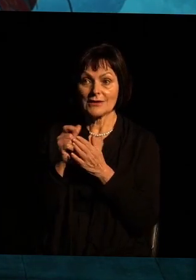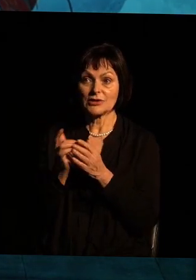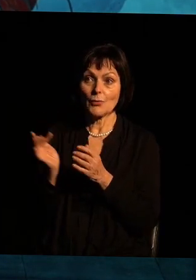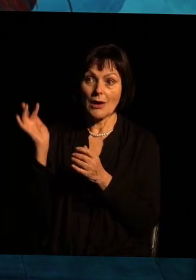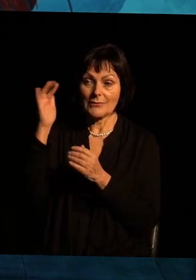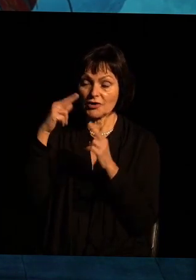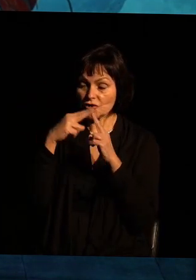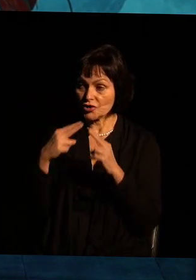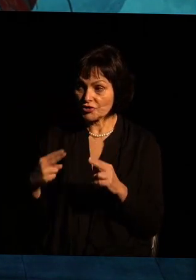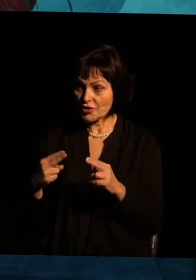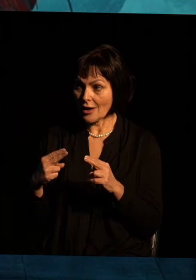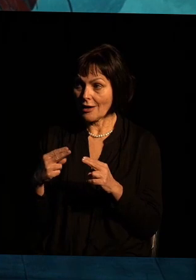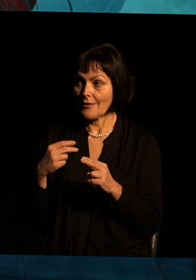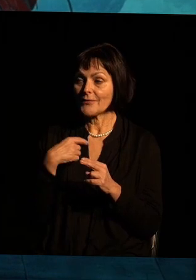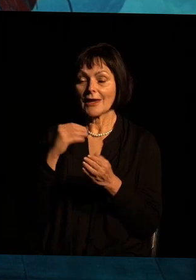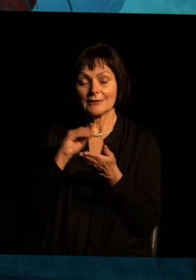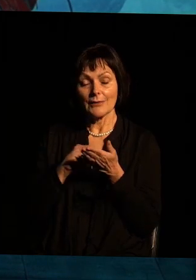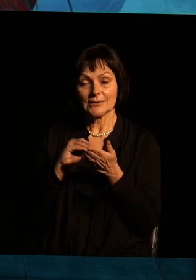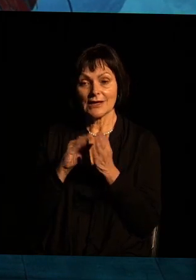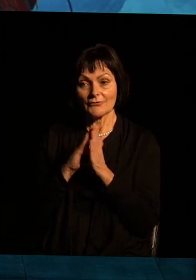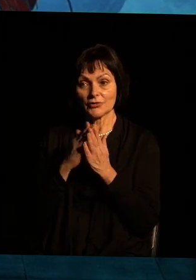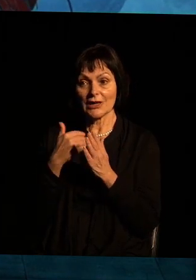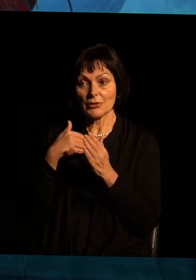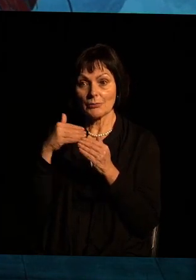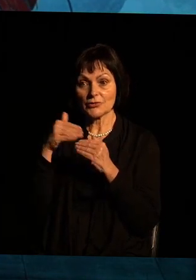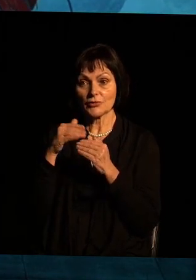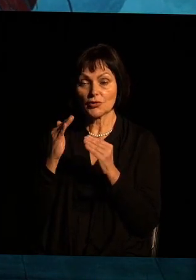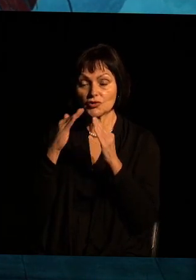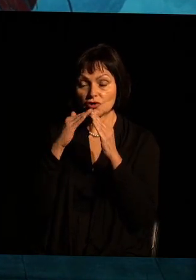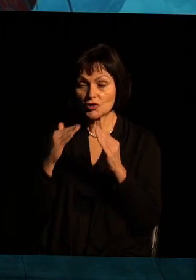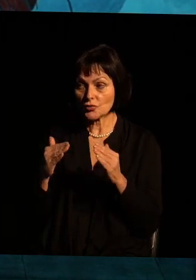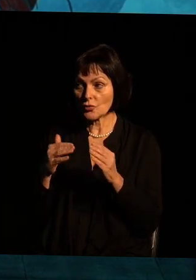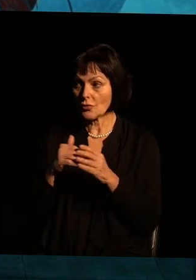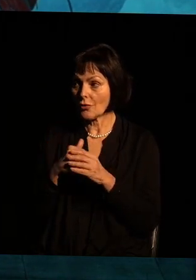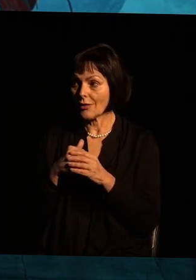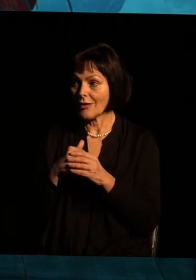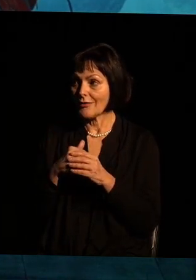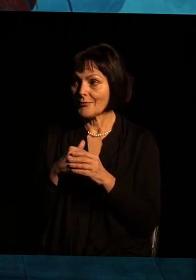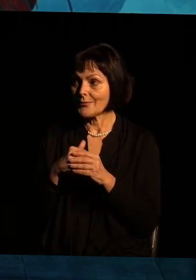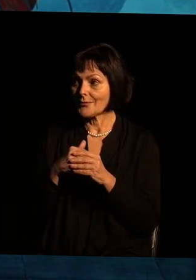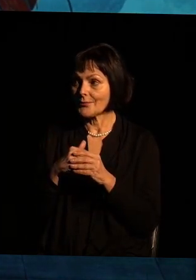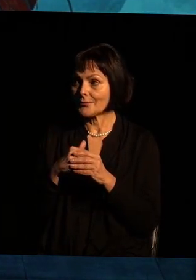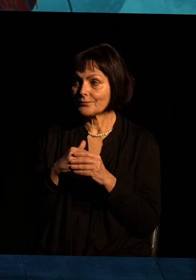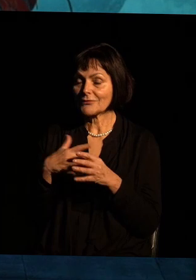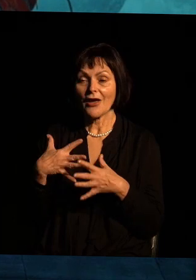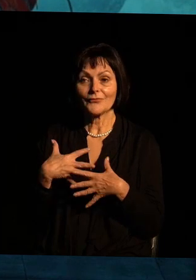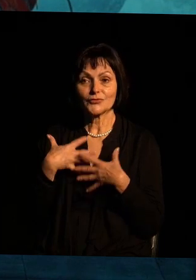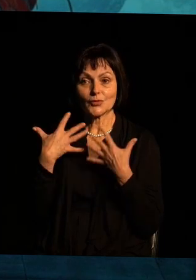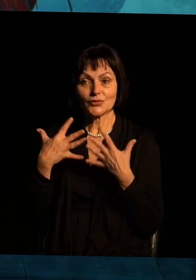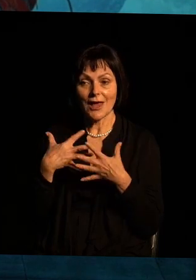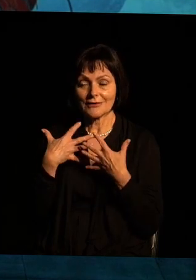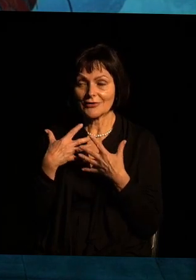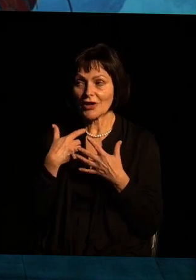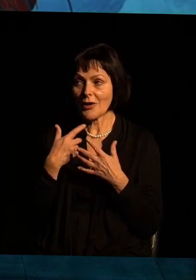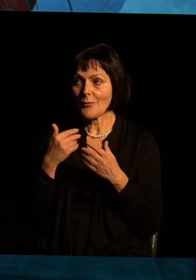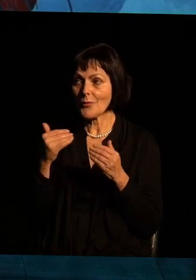szczycie. Także nawet tak jak w książce opisałem, zbliżając się do szczytu, no niesamowite takie wzruszenie mnie ogarnęło,